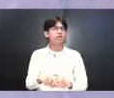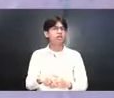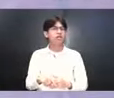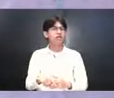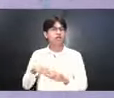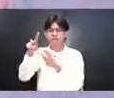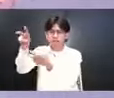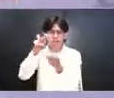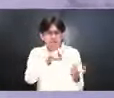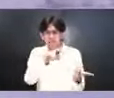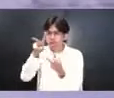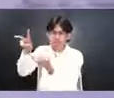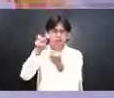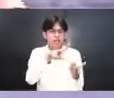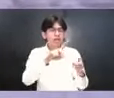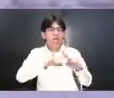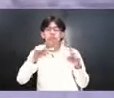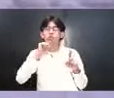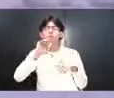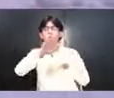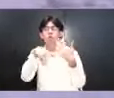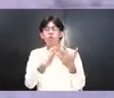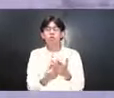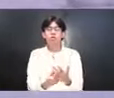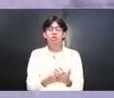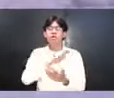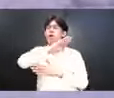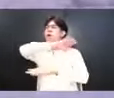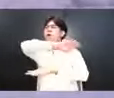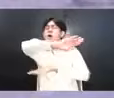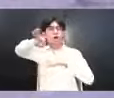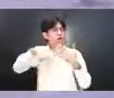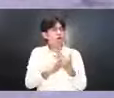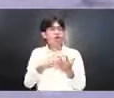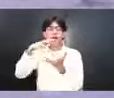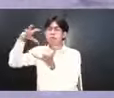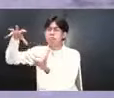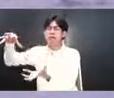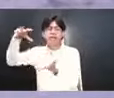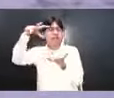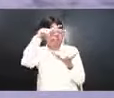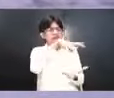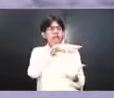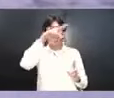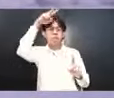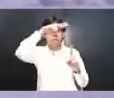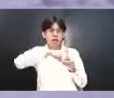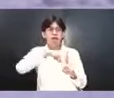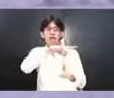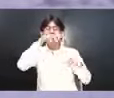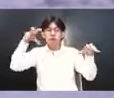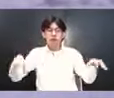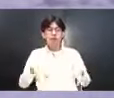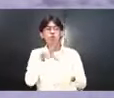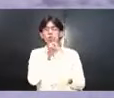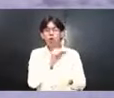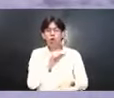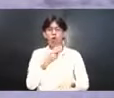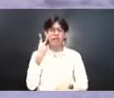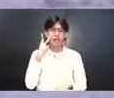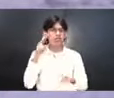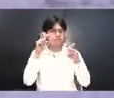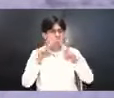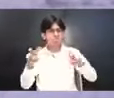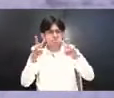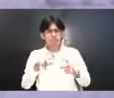today, but not everything. Kaya pag inaaral na natin ito, the question, crucial question we